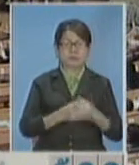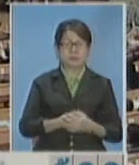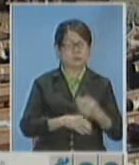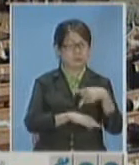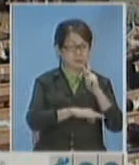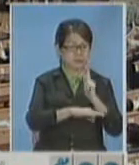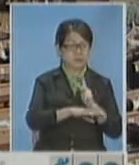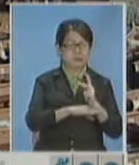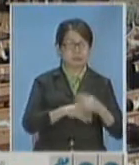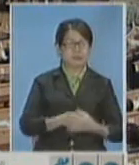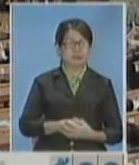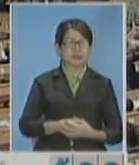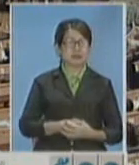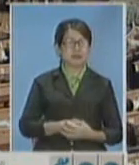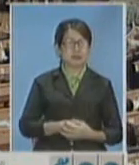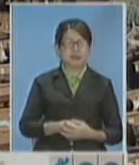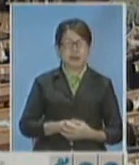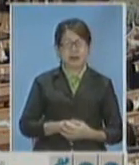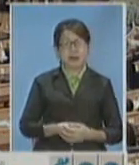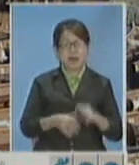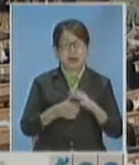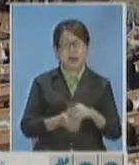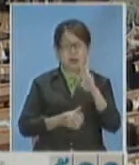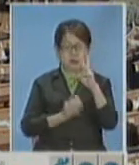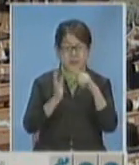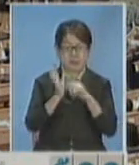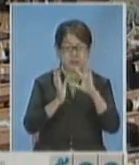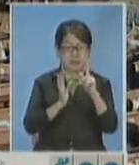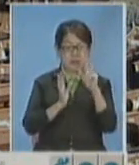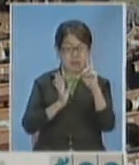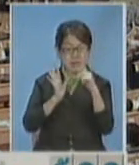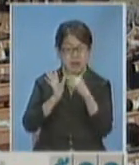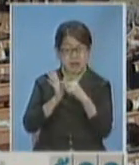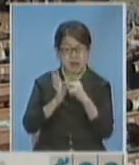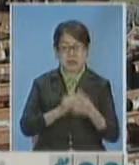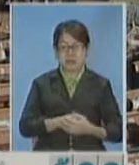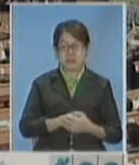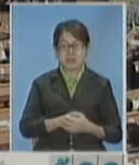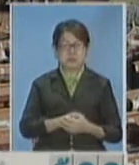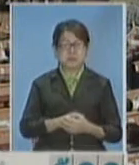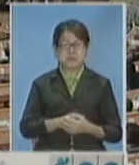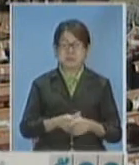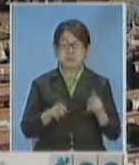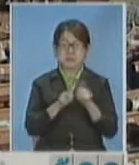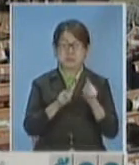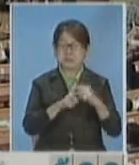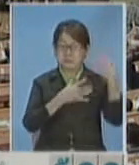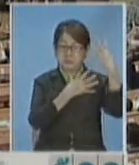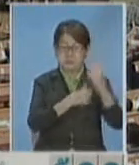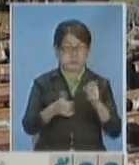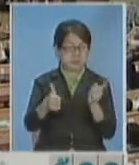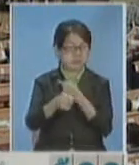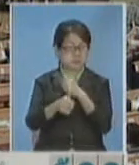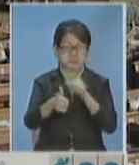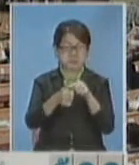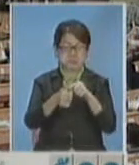ท่านประธานที่เคารพครับนายวัชระเพชรทองดาวรุ่งดาวสภาของพรรคประชาธิปัตย์ใ